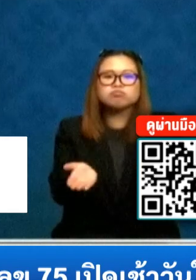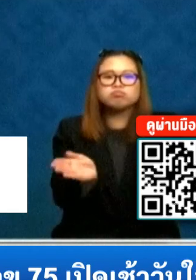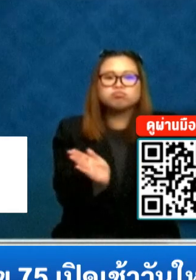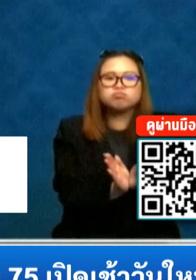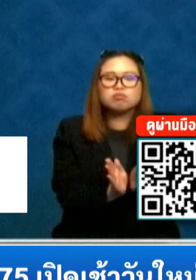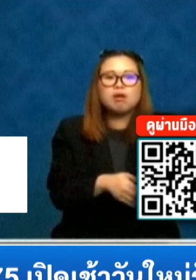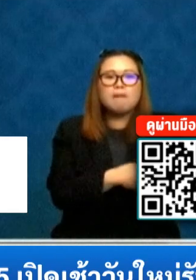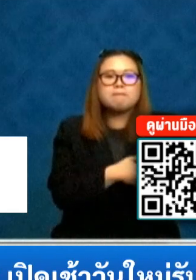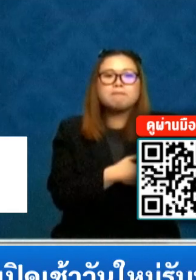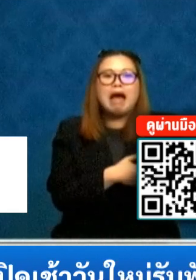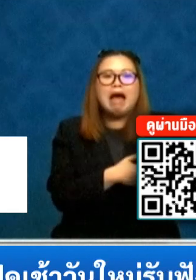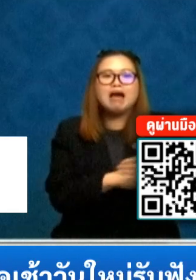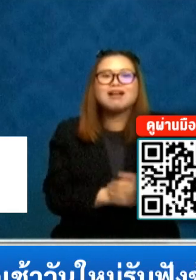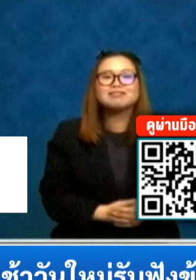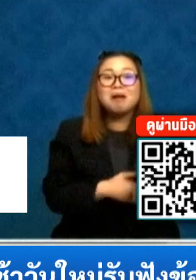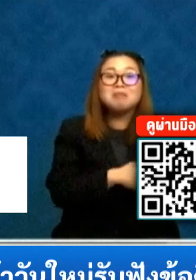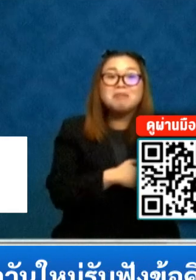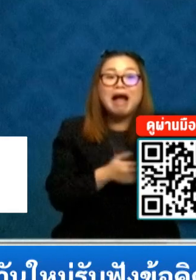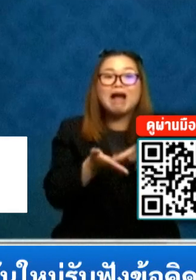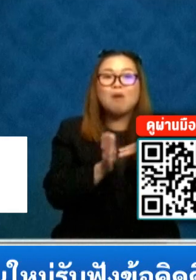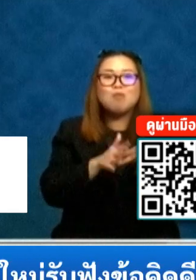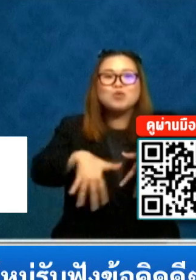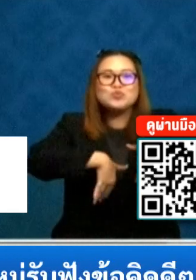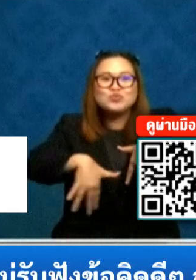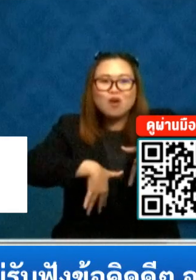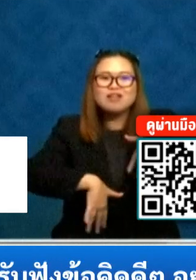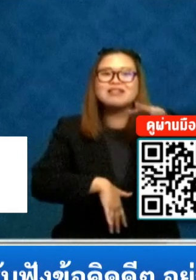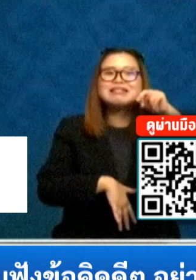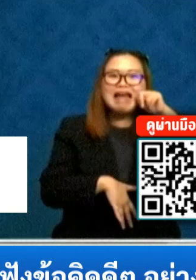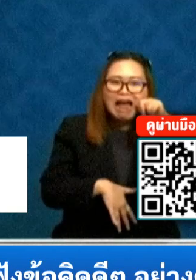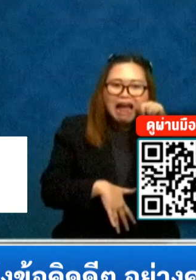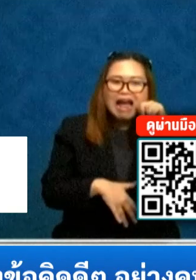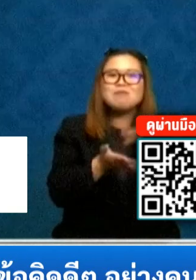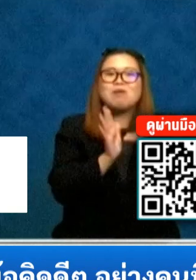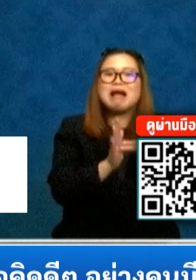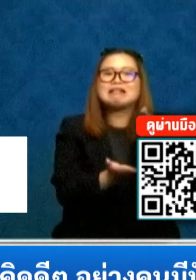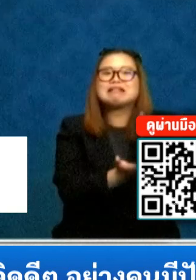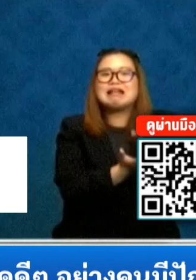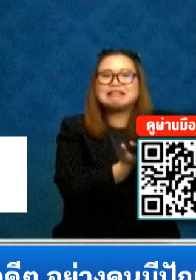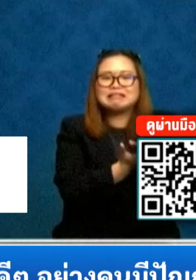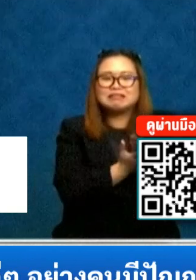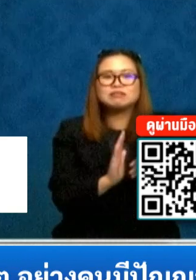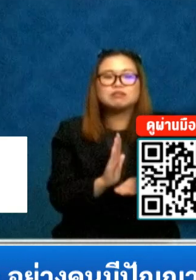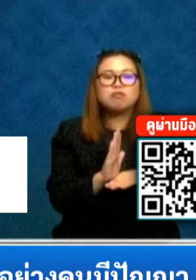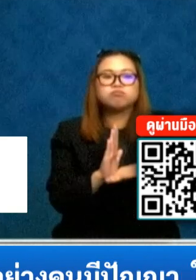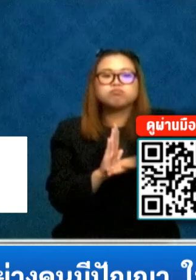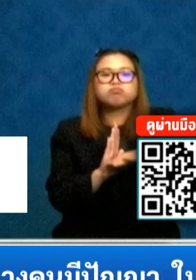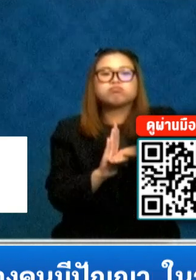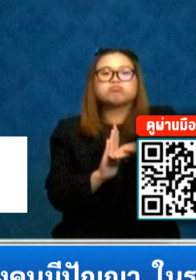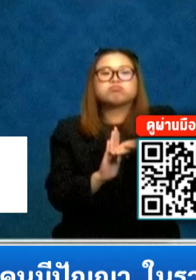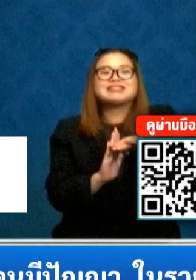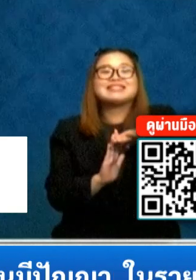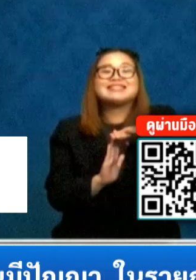ปลาก็คือประชาชนน้ำก็คือเงินถ้าน้ำมันควรจะปริ่มพอดีนะครับปลาก็ว่ายไ